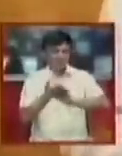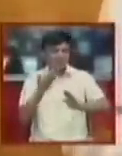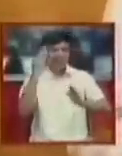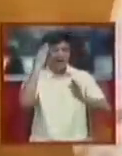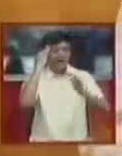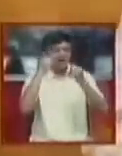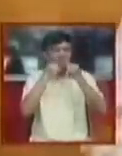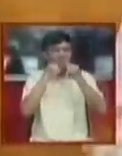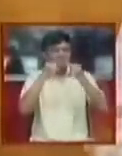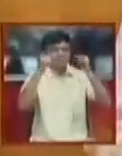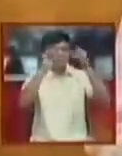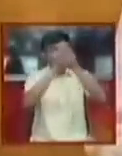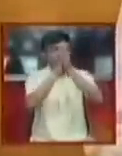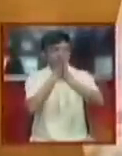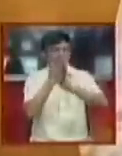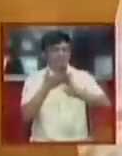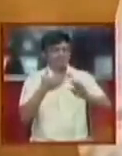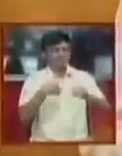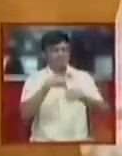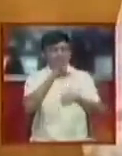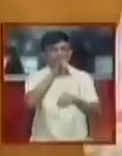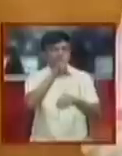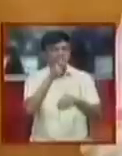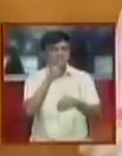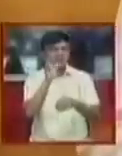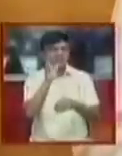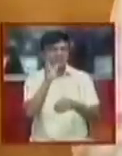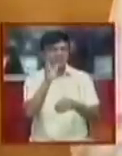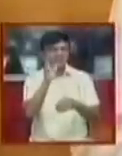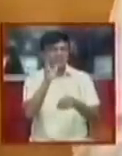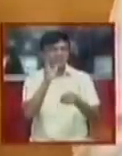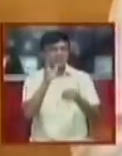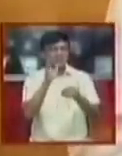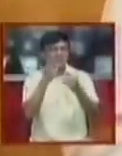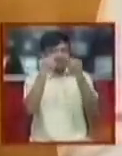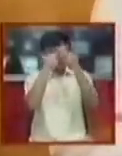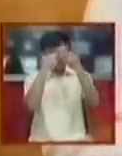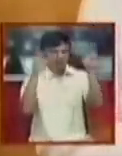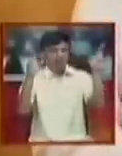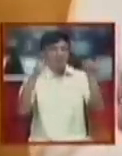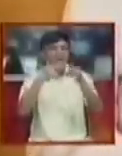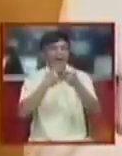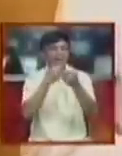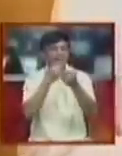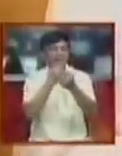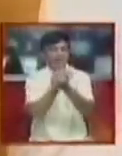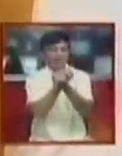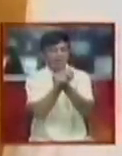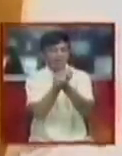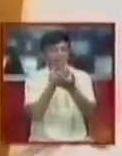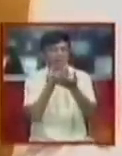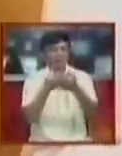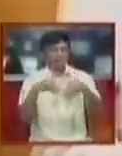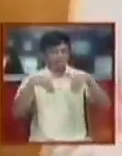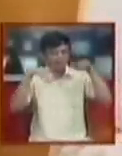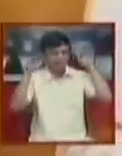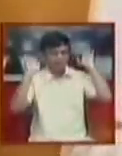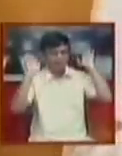pong maituturing ang 203 rebeldeng sumuko at nagbabalik loob na sa lipunan. At